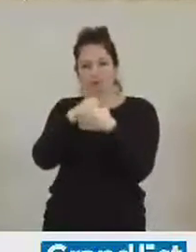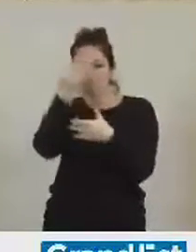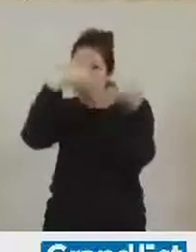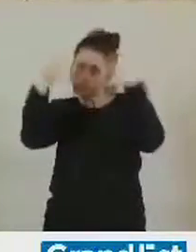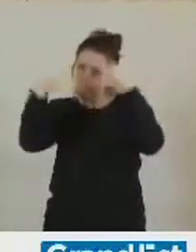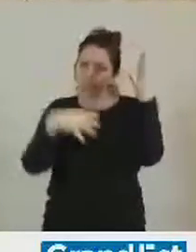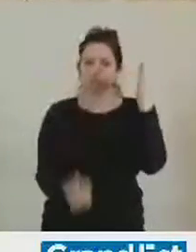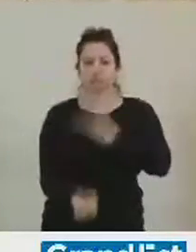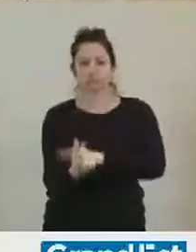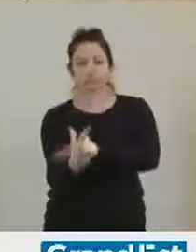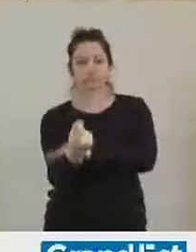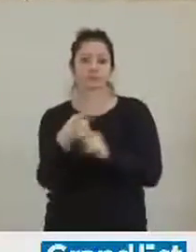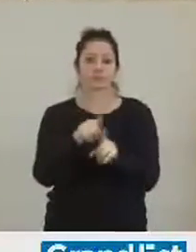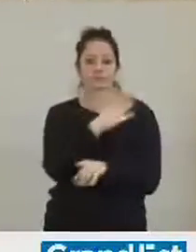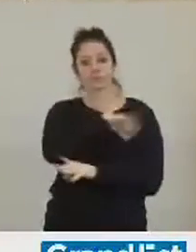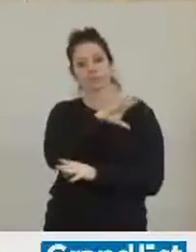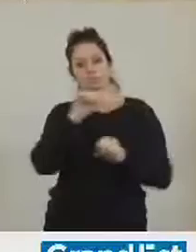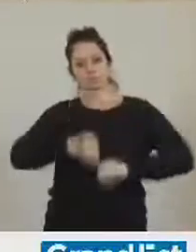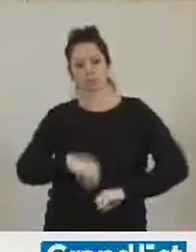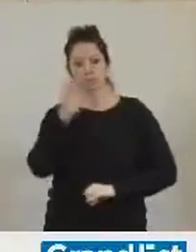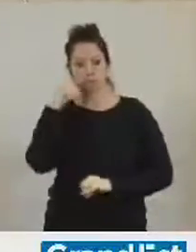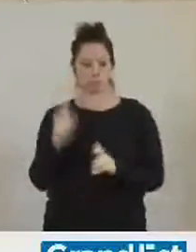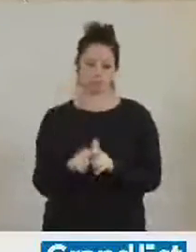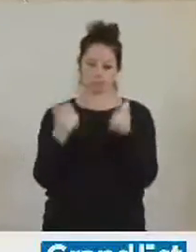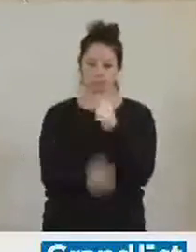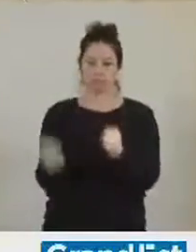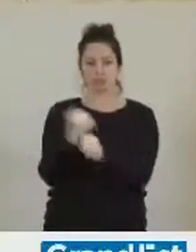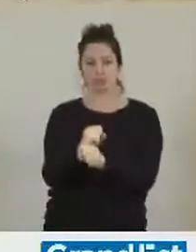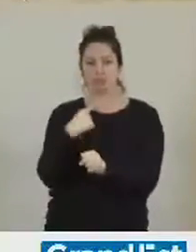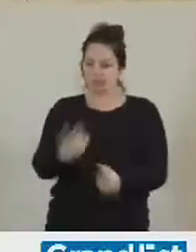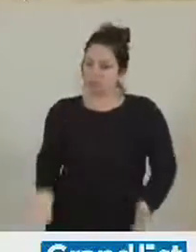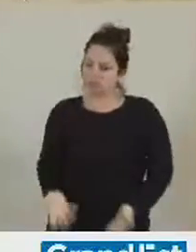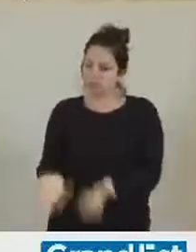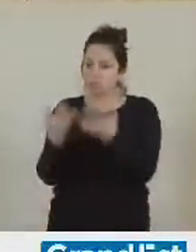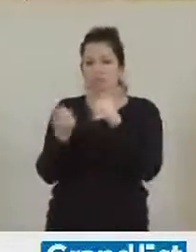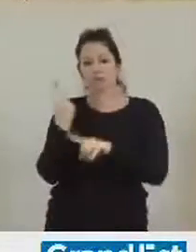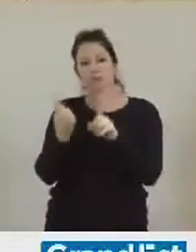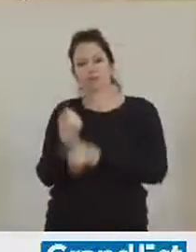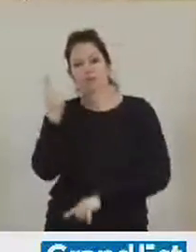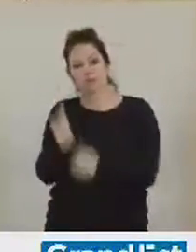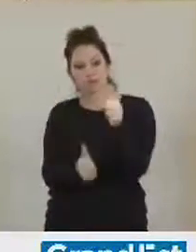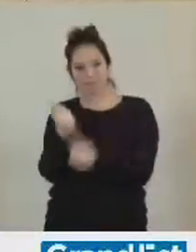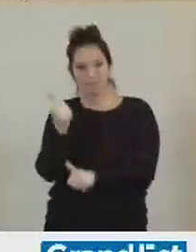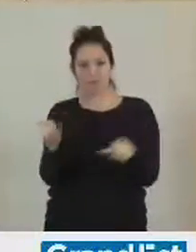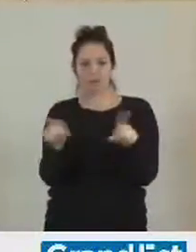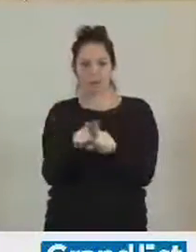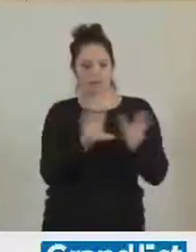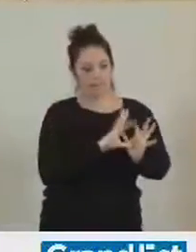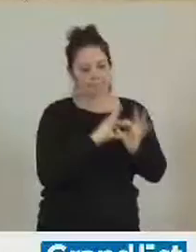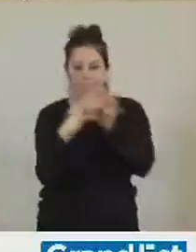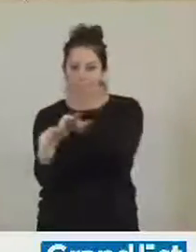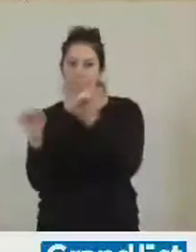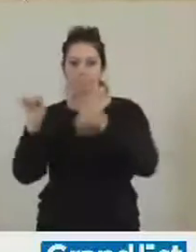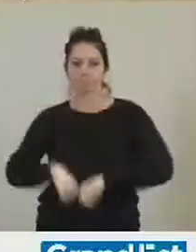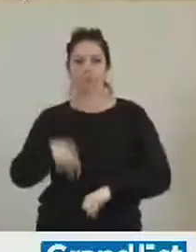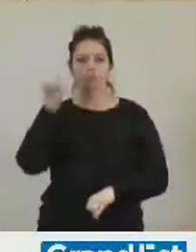prise de responsabilité, l'entrepreneuriat est clairement encouragé et promu dans ce défi. Une sorte de continuum est visé puisque les actions que vous voyez